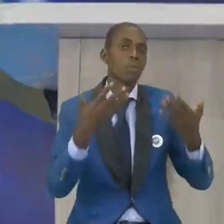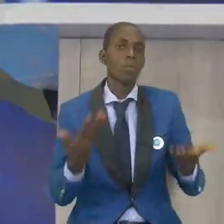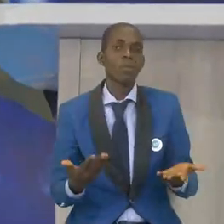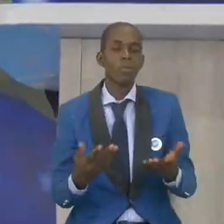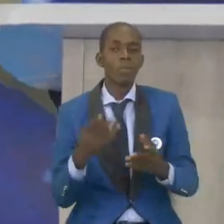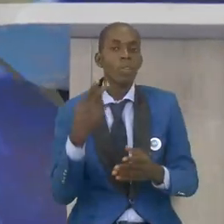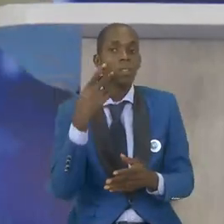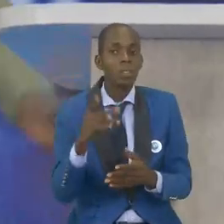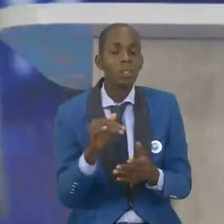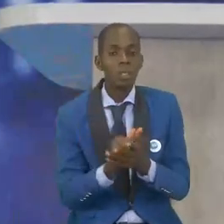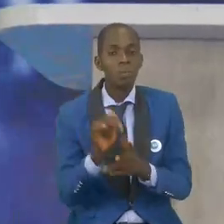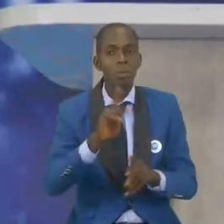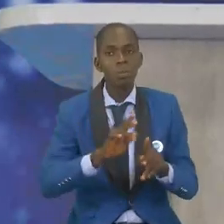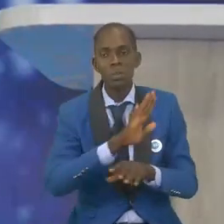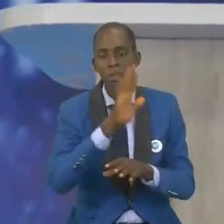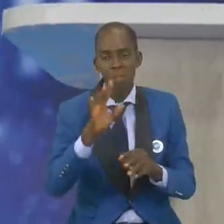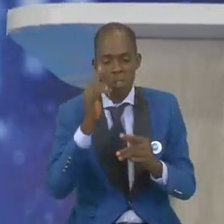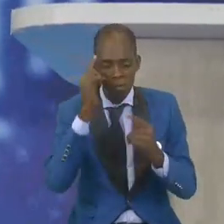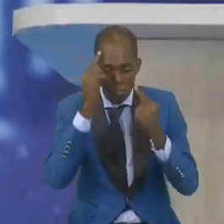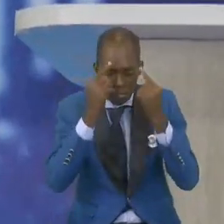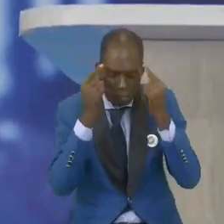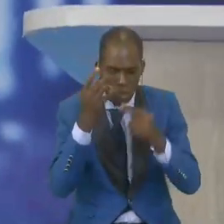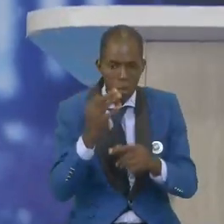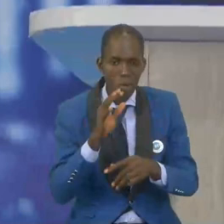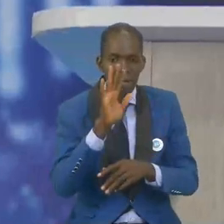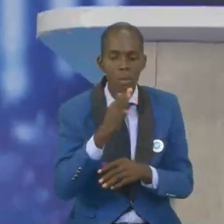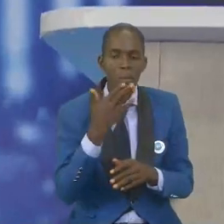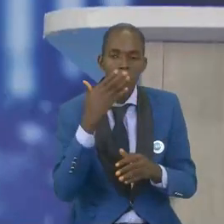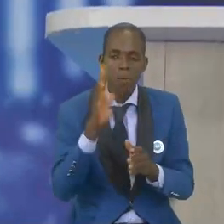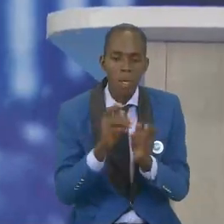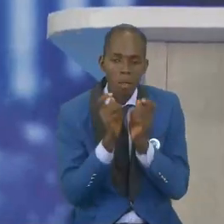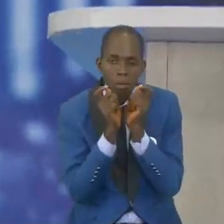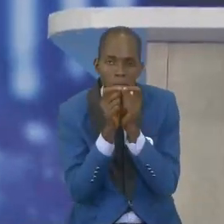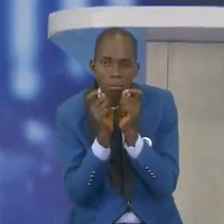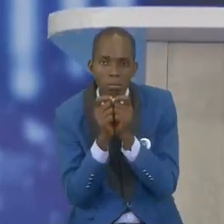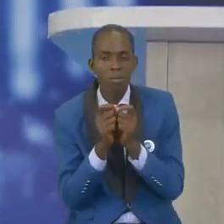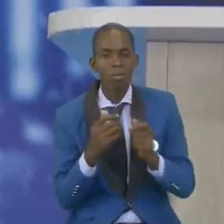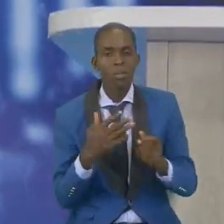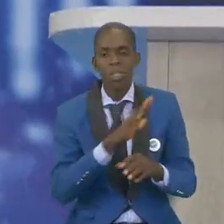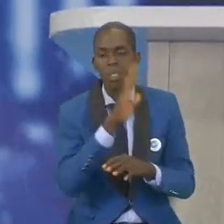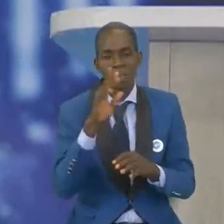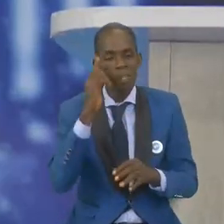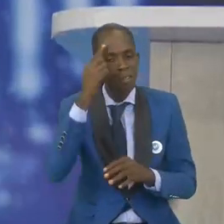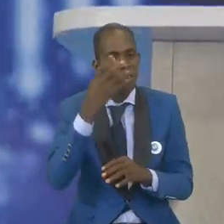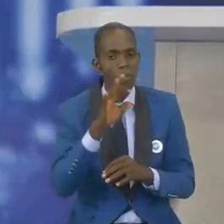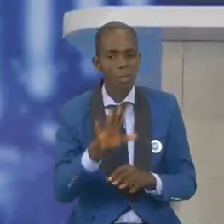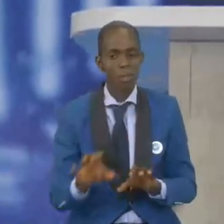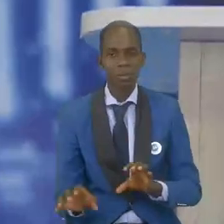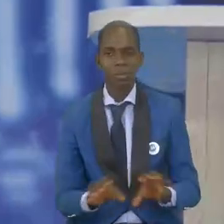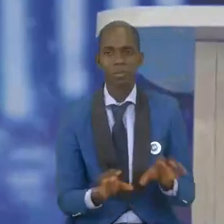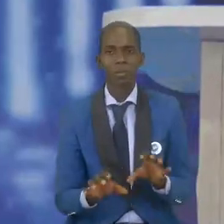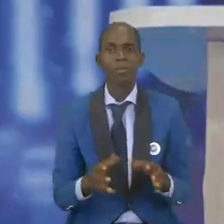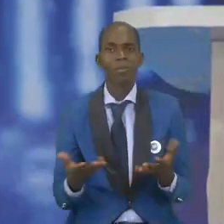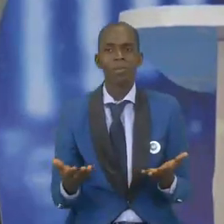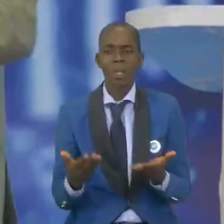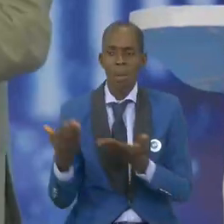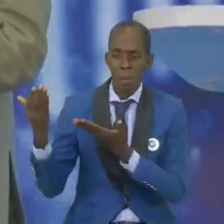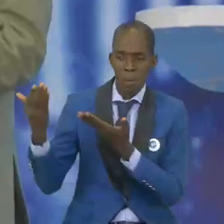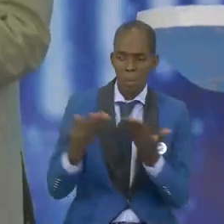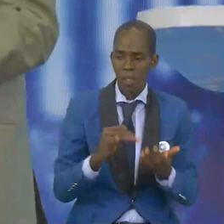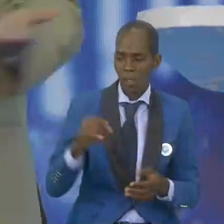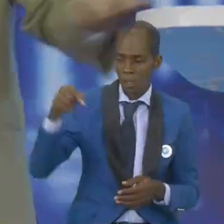toutefois, les croyants ne pensent pas. Et ils ne pensent pas au complot. Ils ne pensent pas à